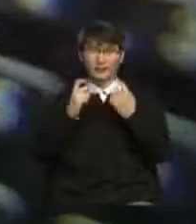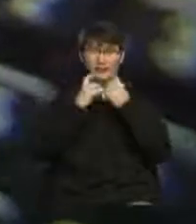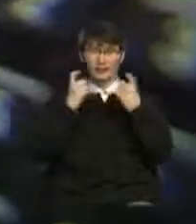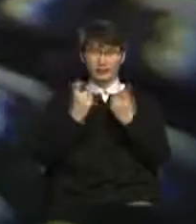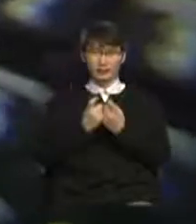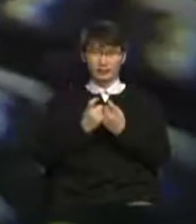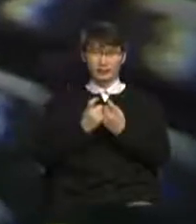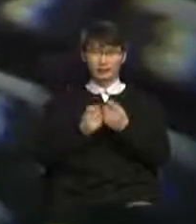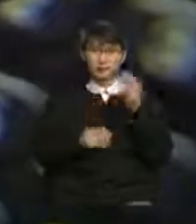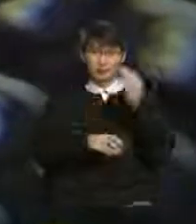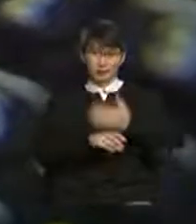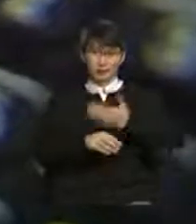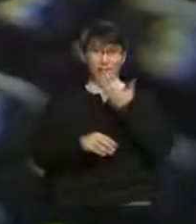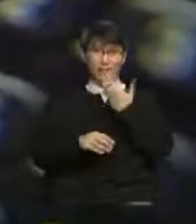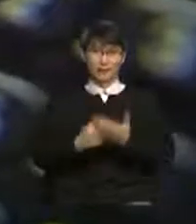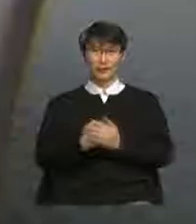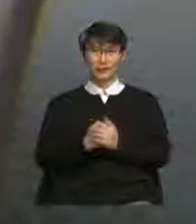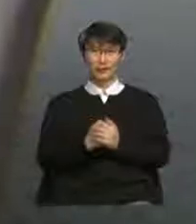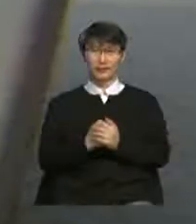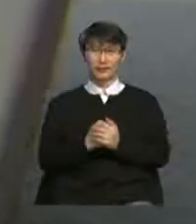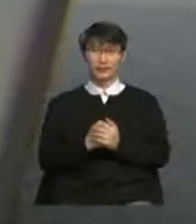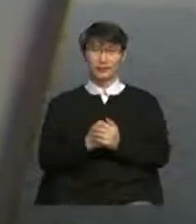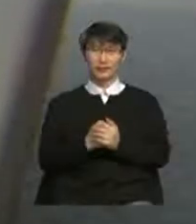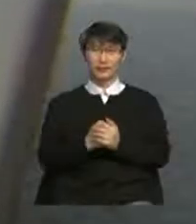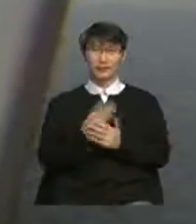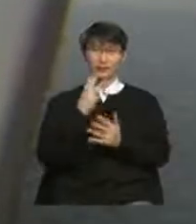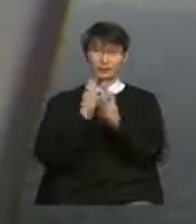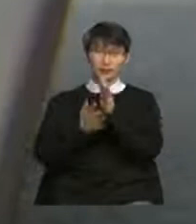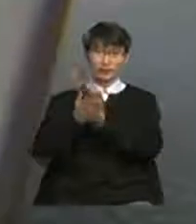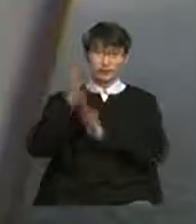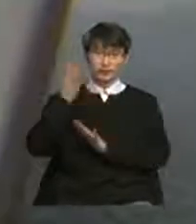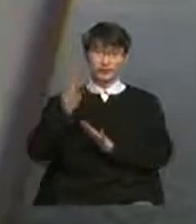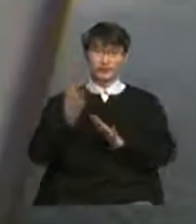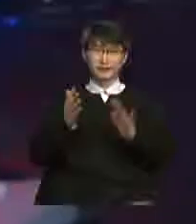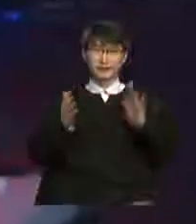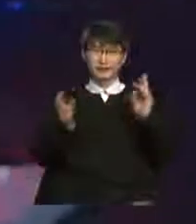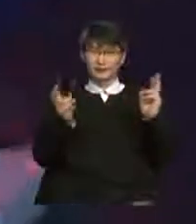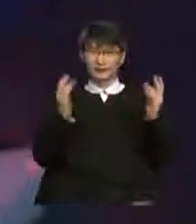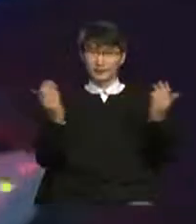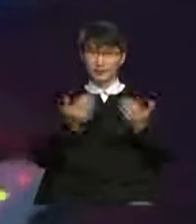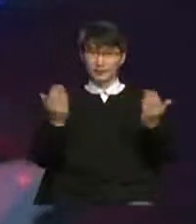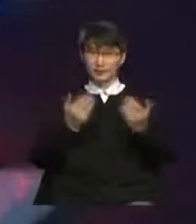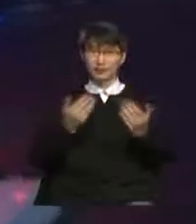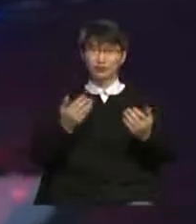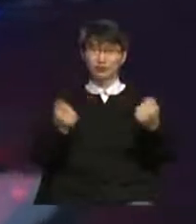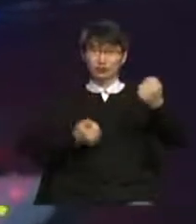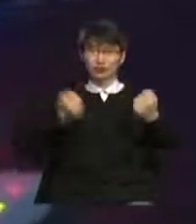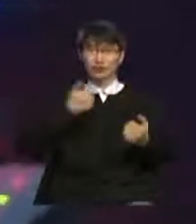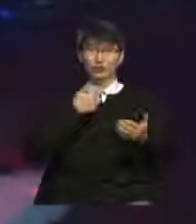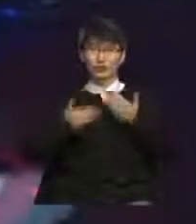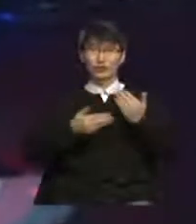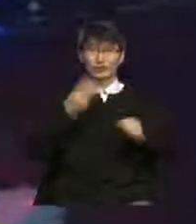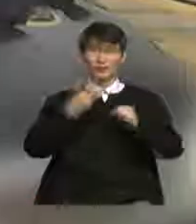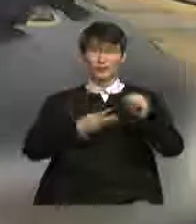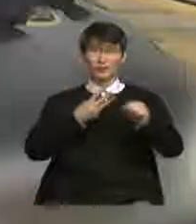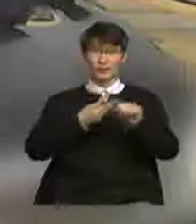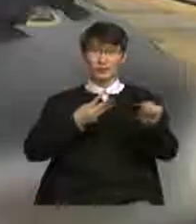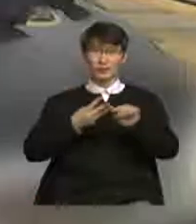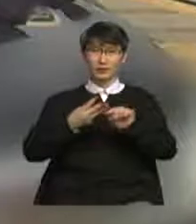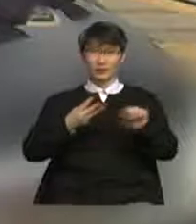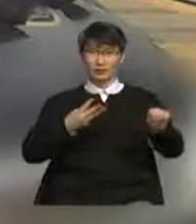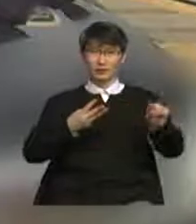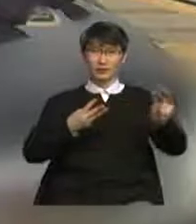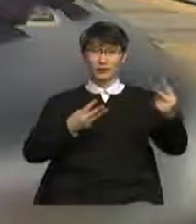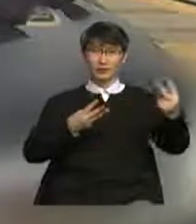택시 면허를 양수할 수 있게 된 겁니다. 서울시는 사업용 자동차의 운전 경력도 3년에서 2년 6개월로